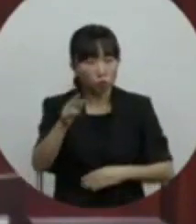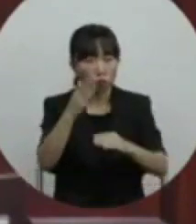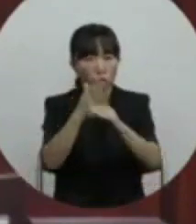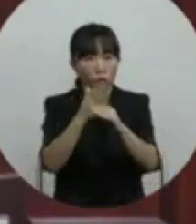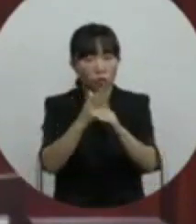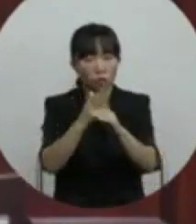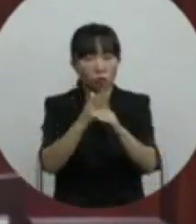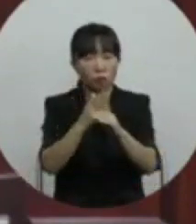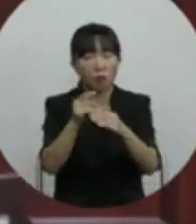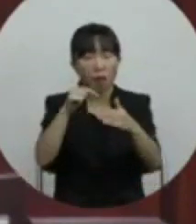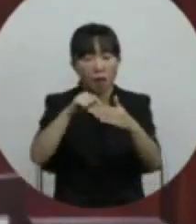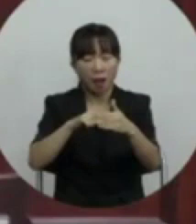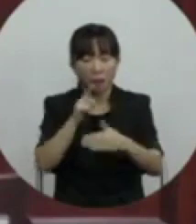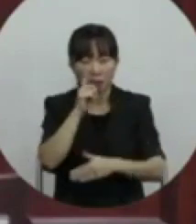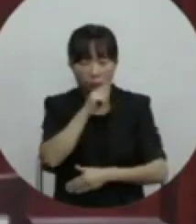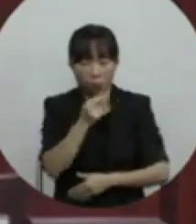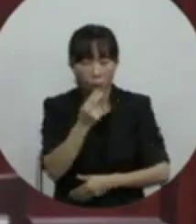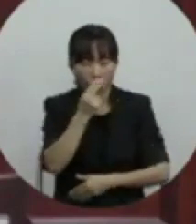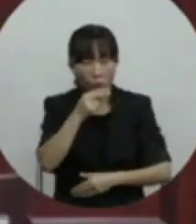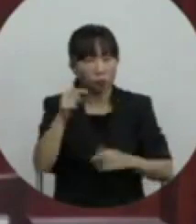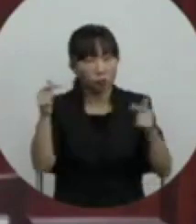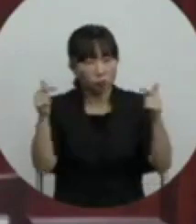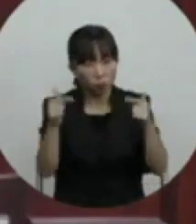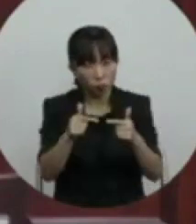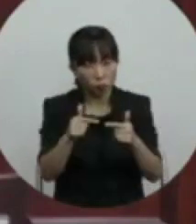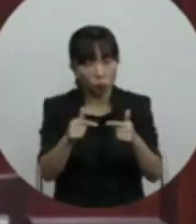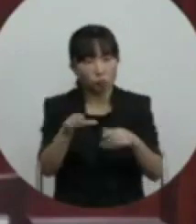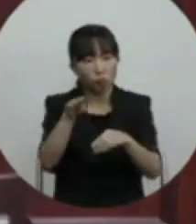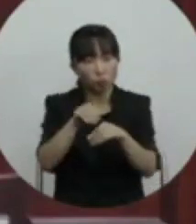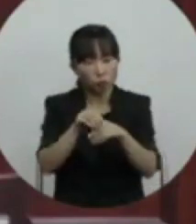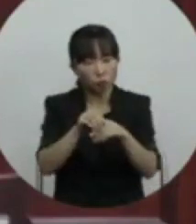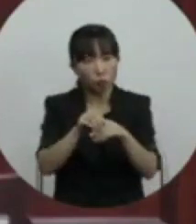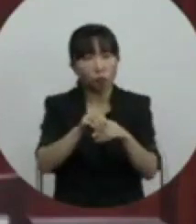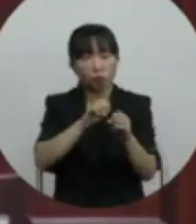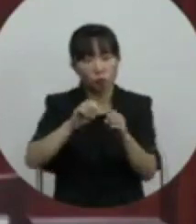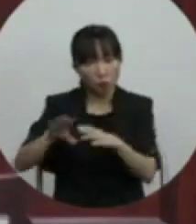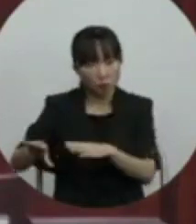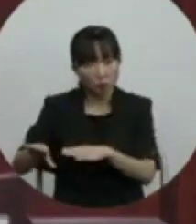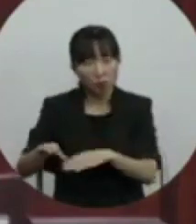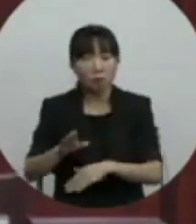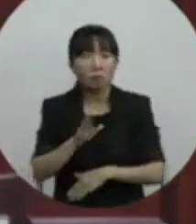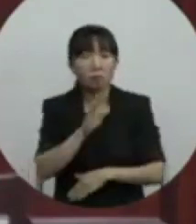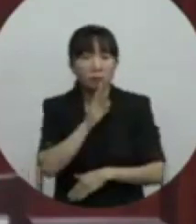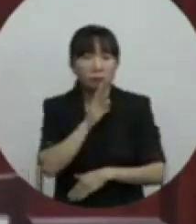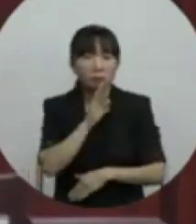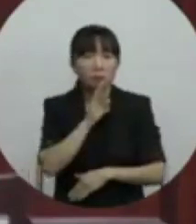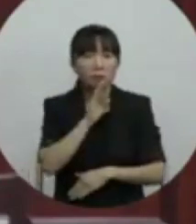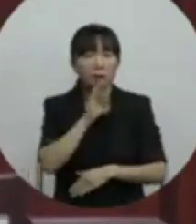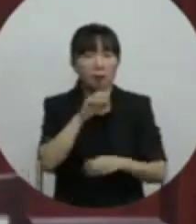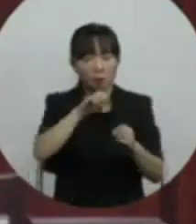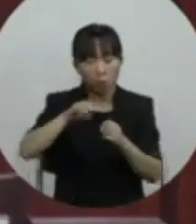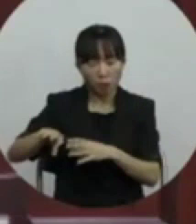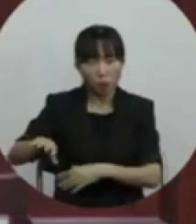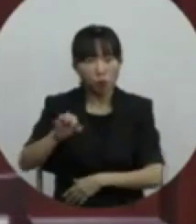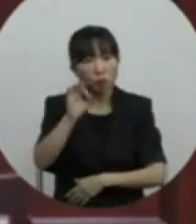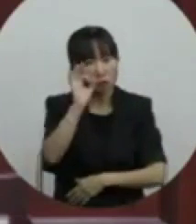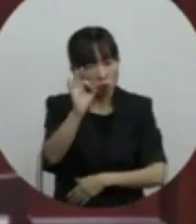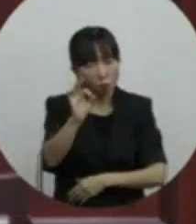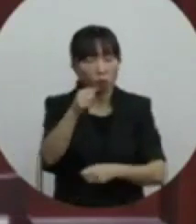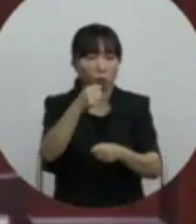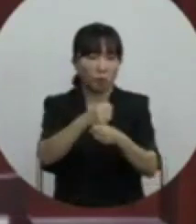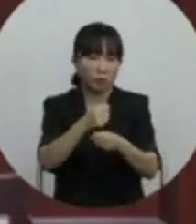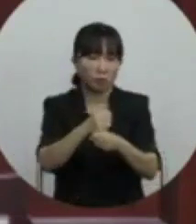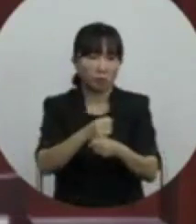줄이고 남은 온실가스는 흡수 제거하여 실질적 배출량이 0으로 되자고 하는 것이고요.